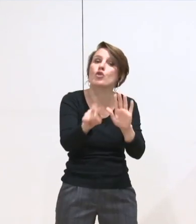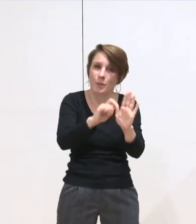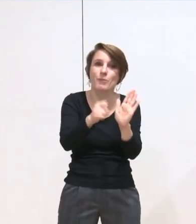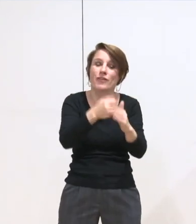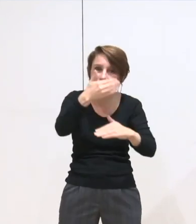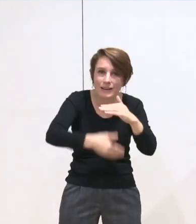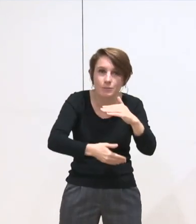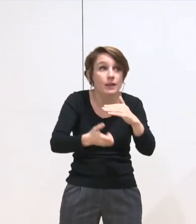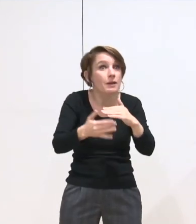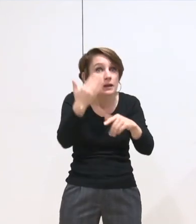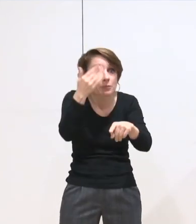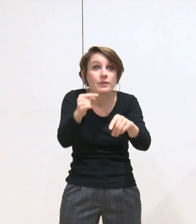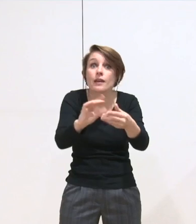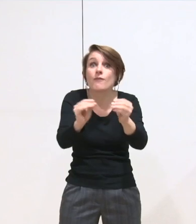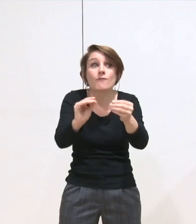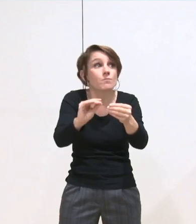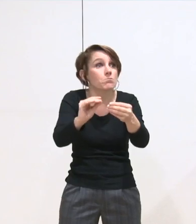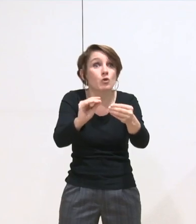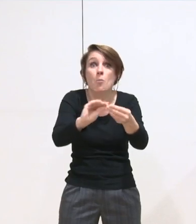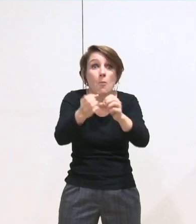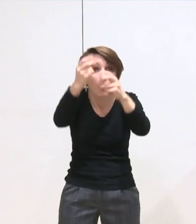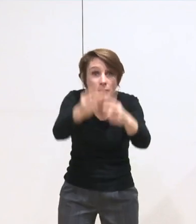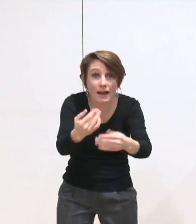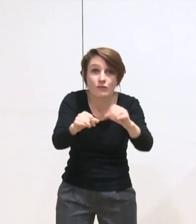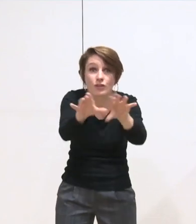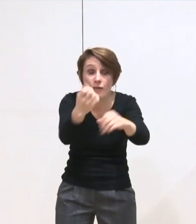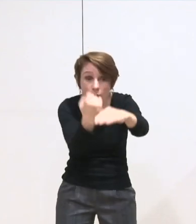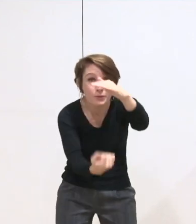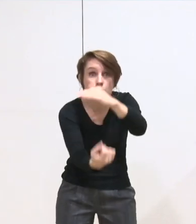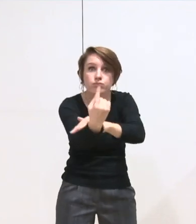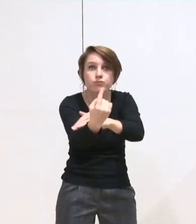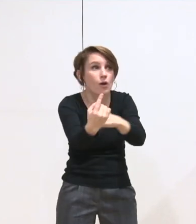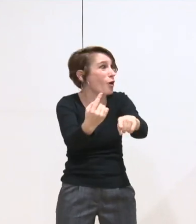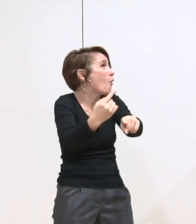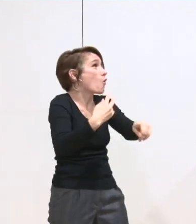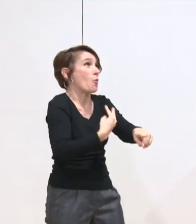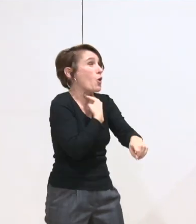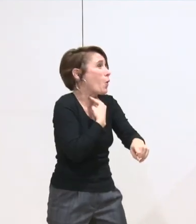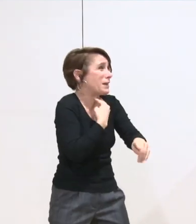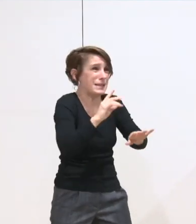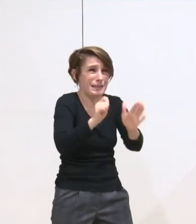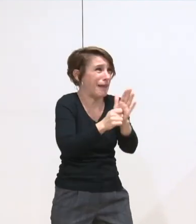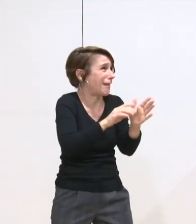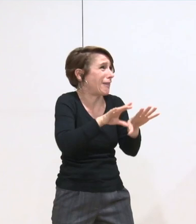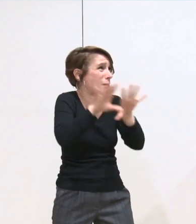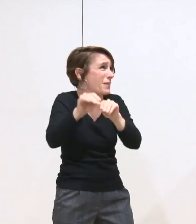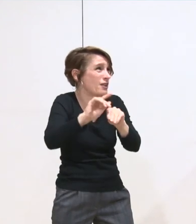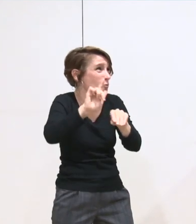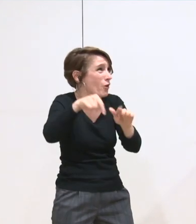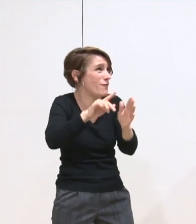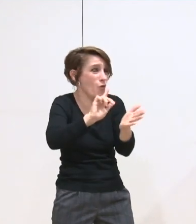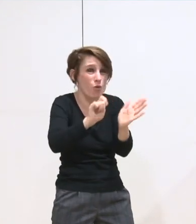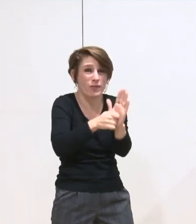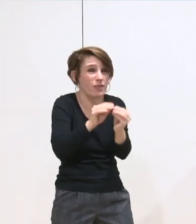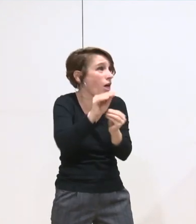exprimé, cette impossibilité, cet impondérable peut être exprimé et naturellement pris en compte. L'affaire du